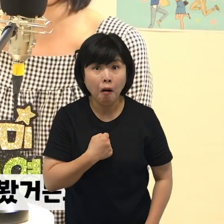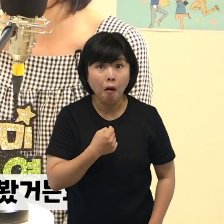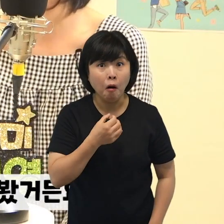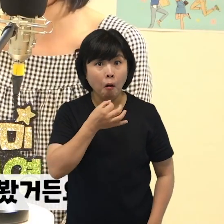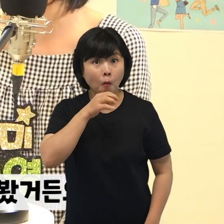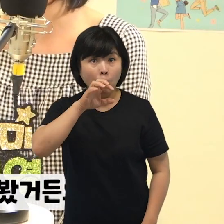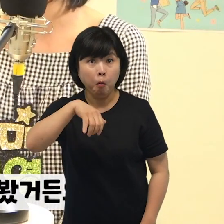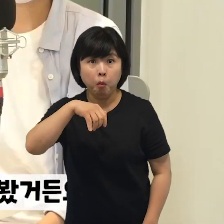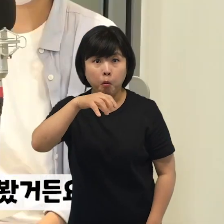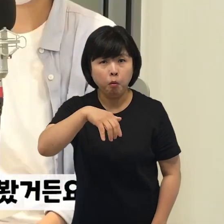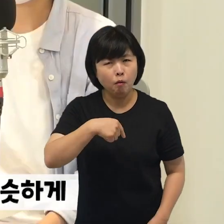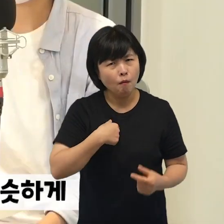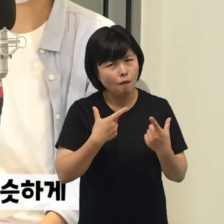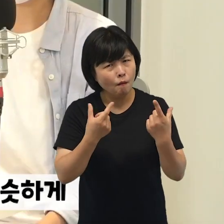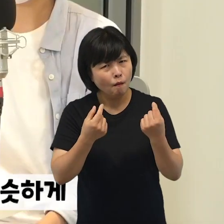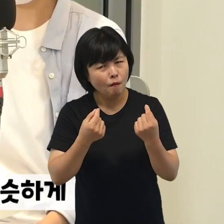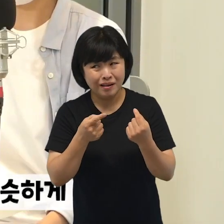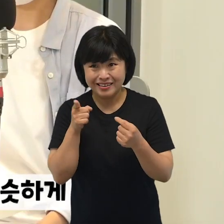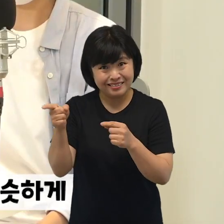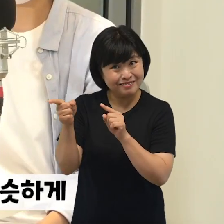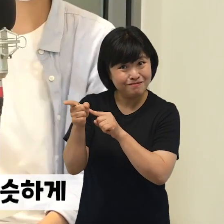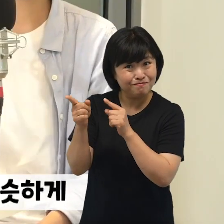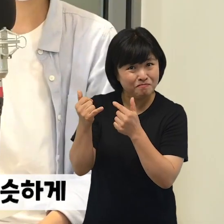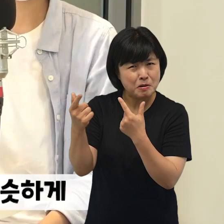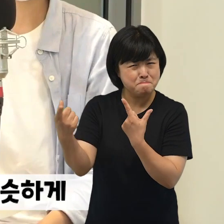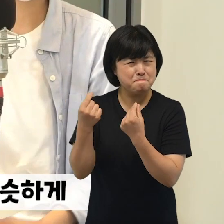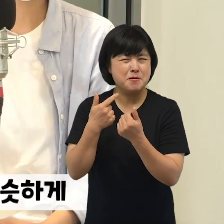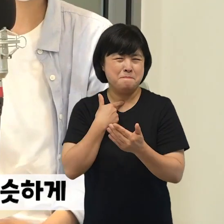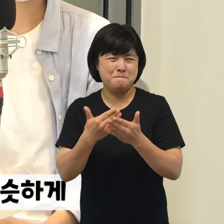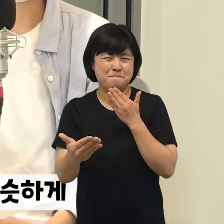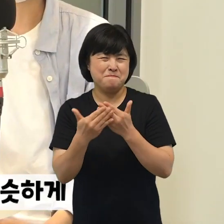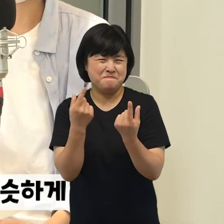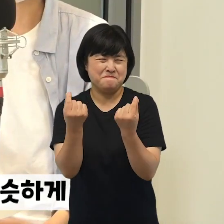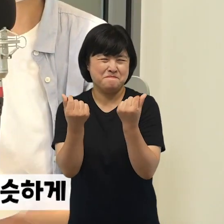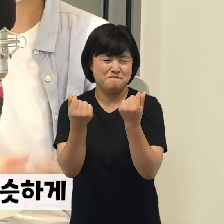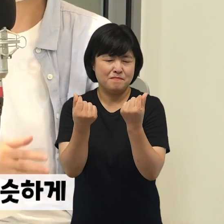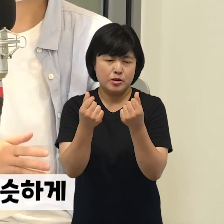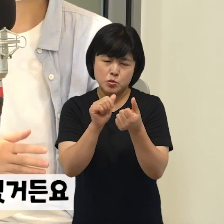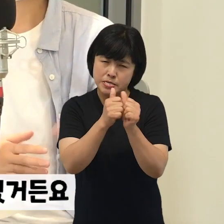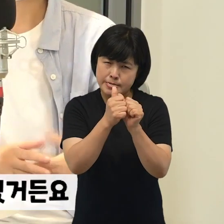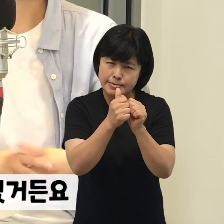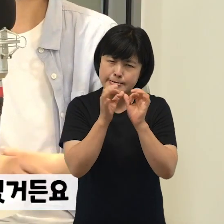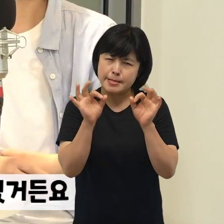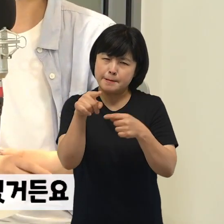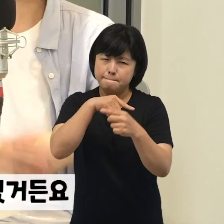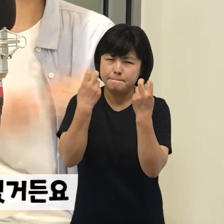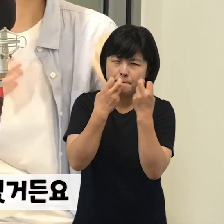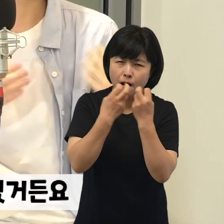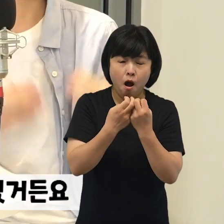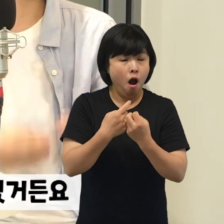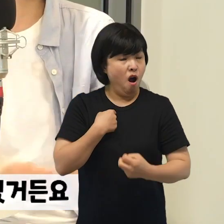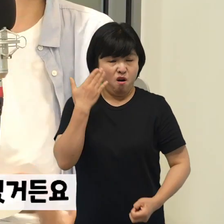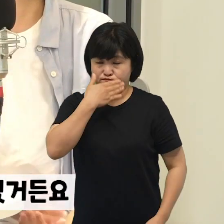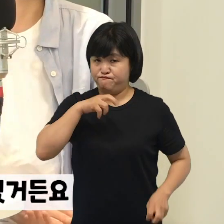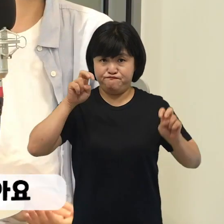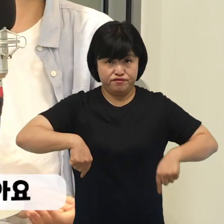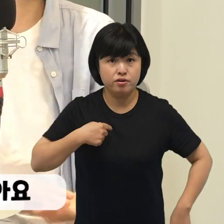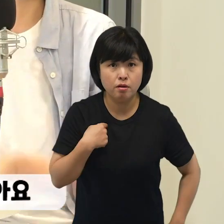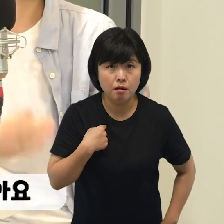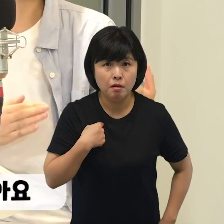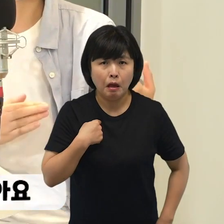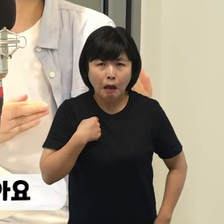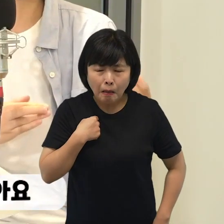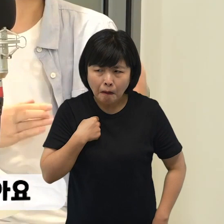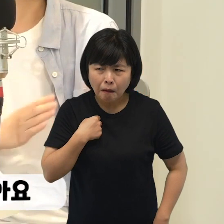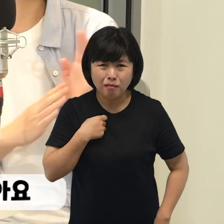많이 봤거든요. 저 같은 경우에도 이제 신영님이랑 비슷하게 주식이나 재테크 하나도 모르는 상태였거든요. 이런 거를